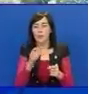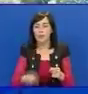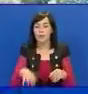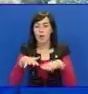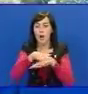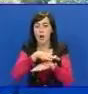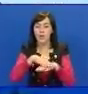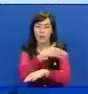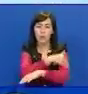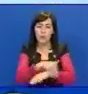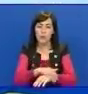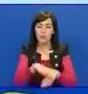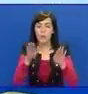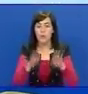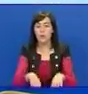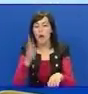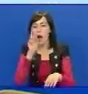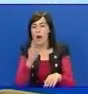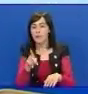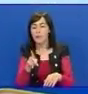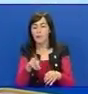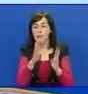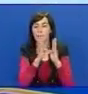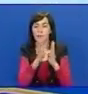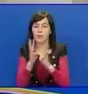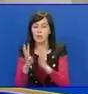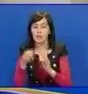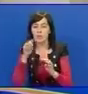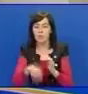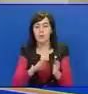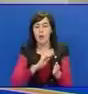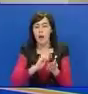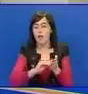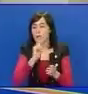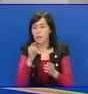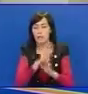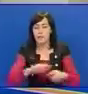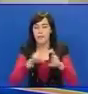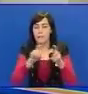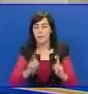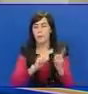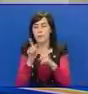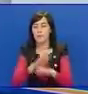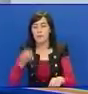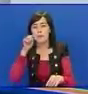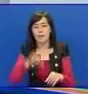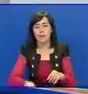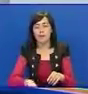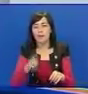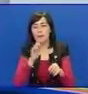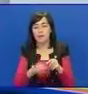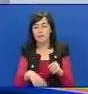ауласында көшелерінде орын алған олқылықтарды ретке келтіру үшін арызын арқалап мекемелерге сабылмайды. Келеңсіздікті